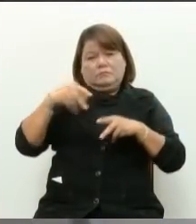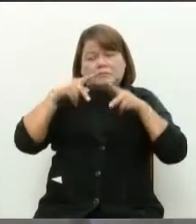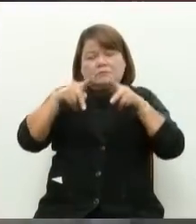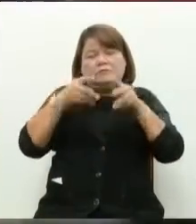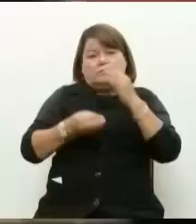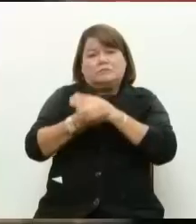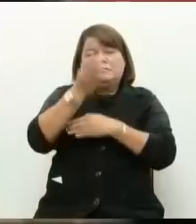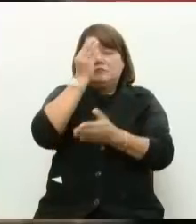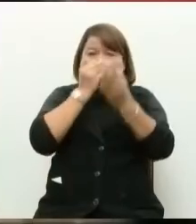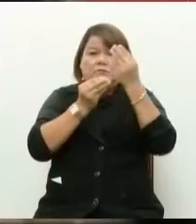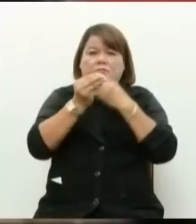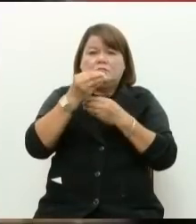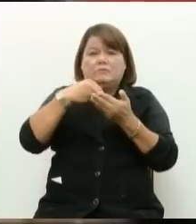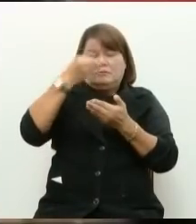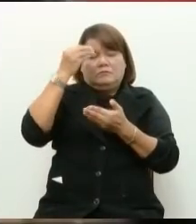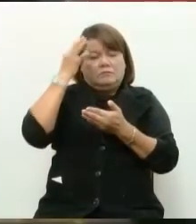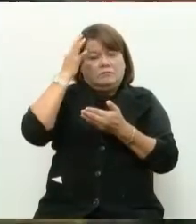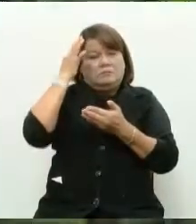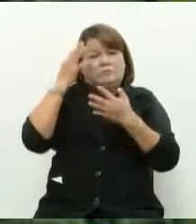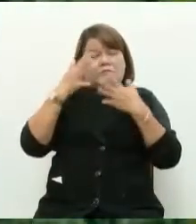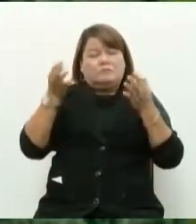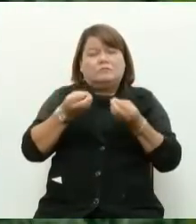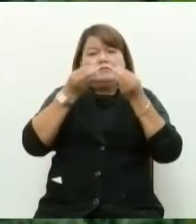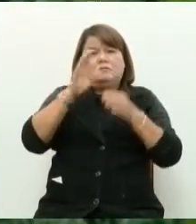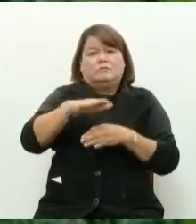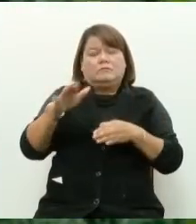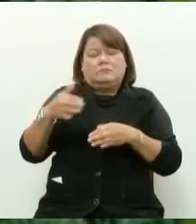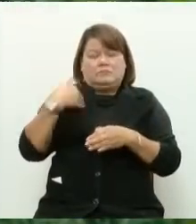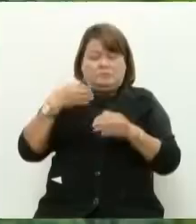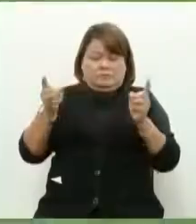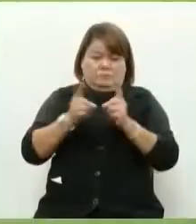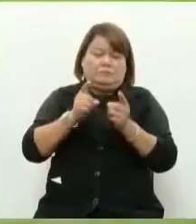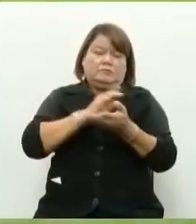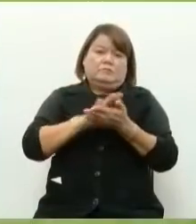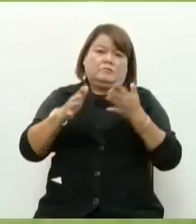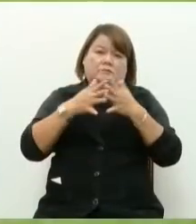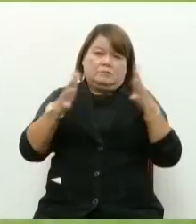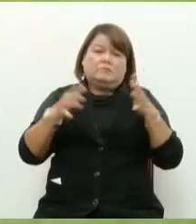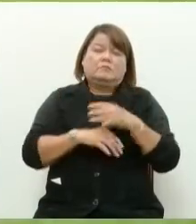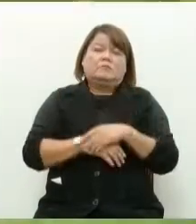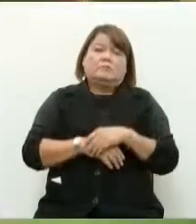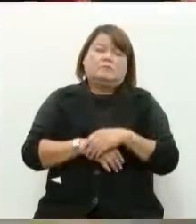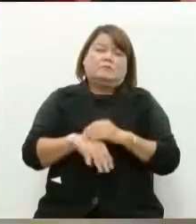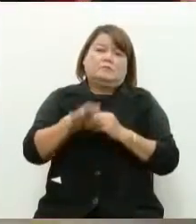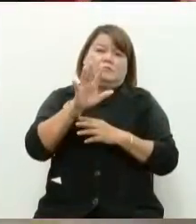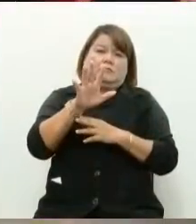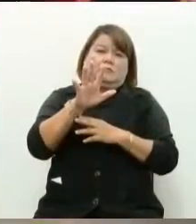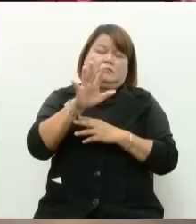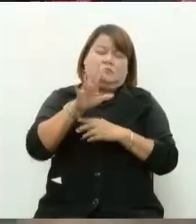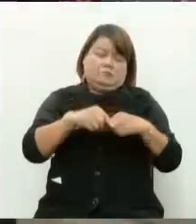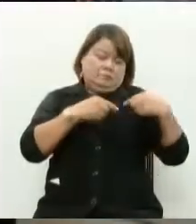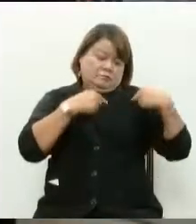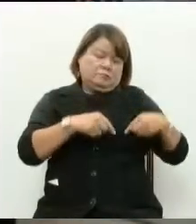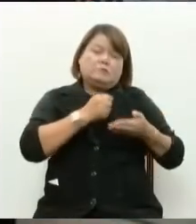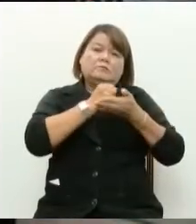จะเรียนรู้เมื่อเรียนรู้ได้มากจะส่งผลให้ผู้เรียนประสบความสำเร็จได้มากกว่าผู้อื่น 5. จิตอาสาด้วยหัว